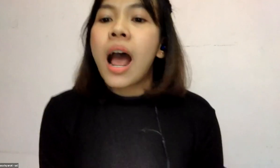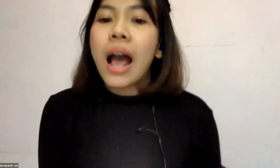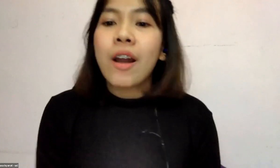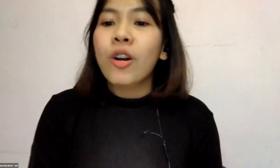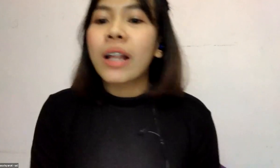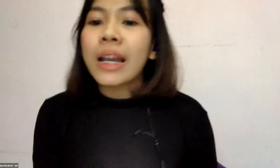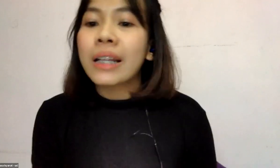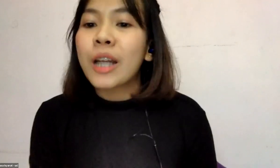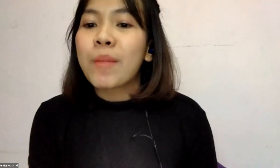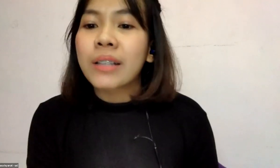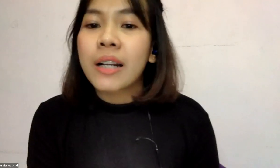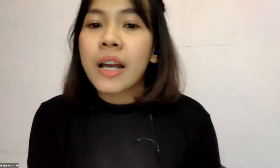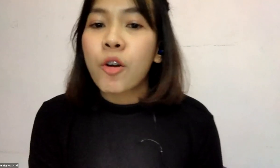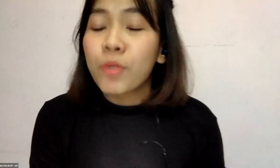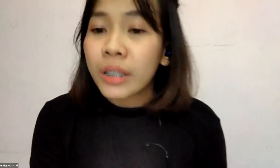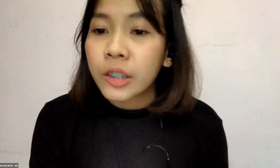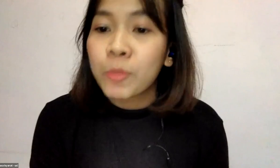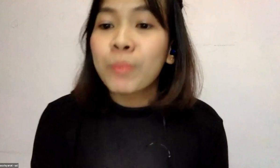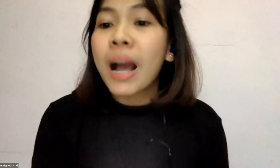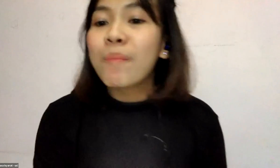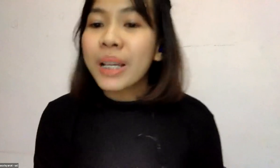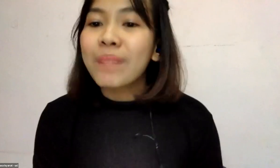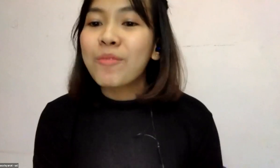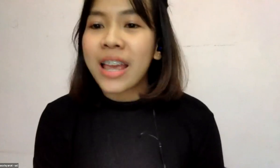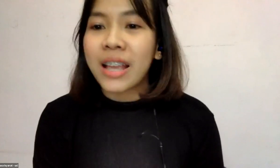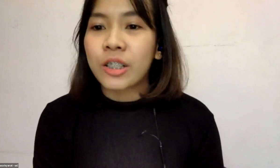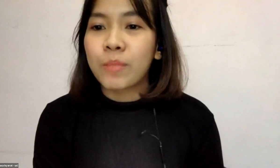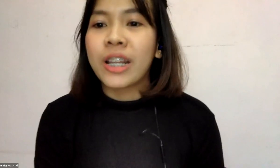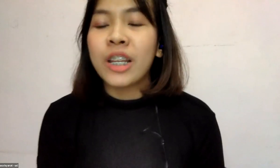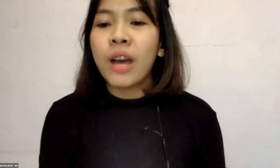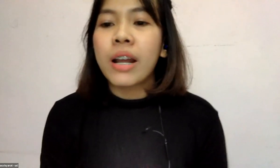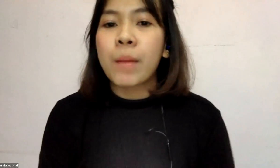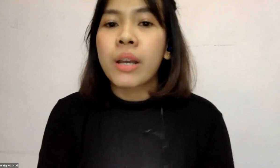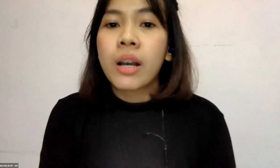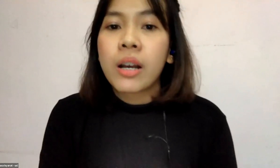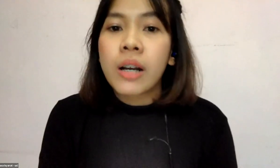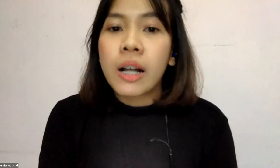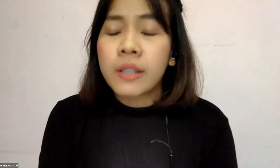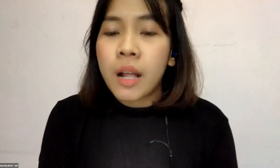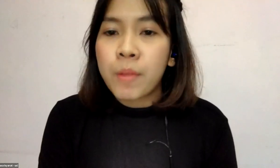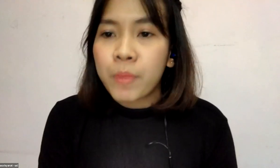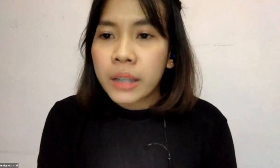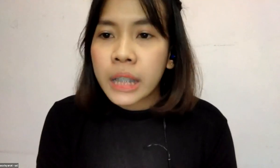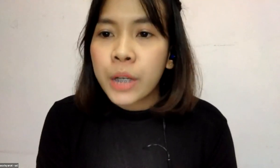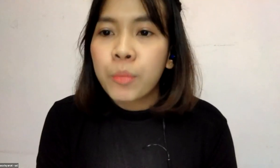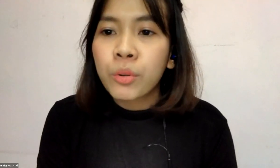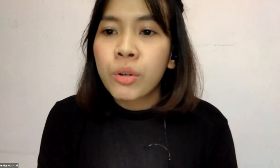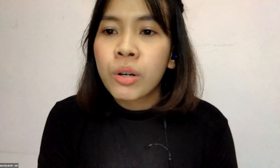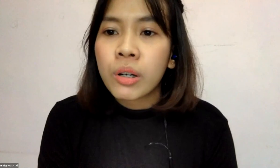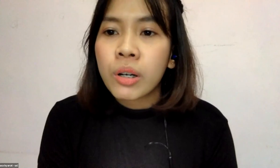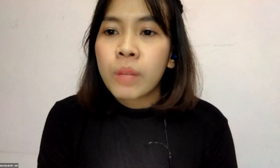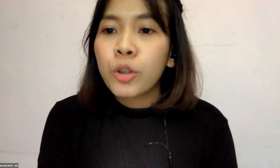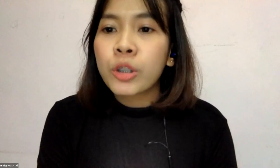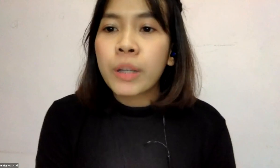kemudian ada orang lain yang tidak berasal dari komunitas tersebut mengambil budaya tersebut jadi itu ada namanya kalau cara appropriation jadi